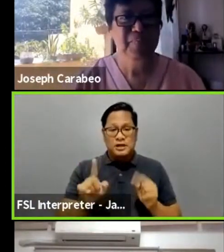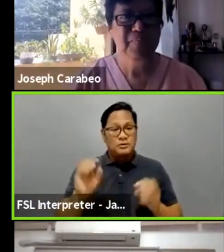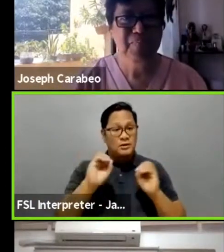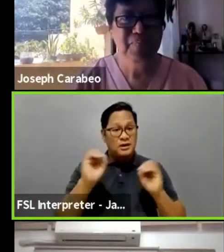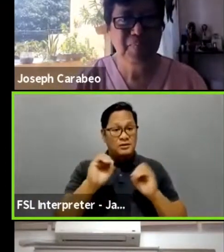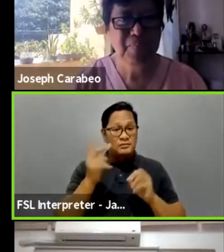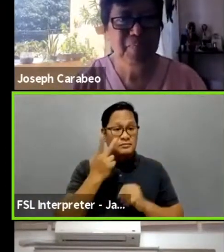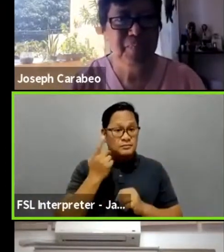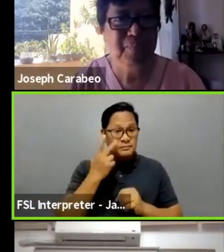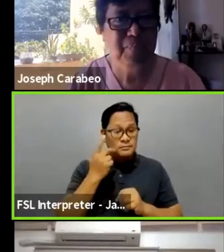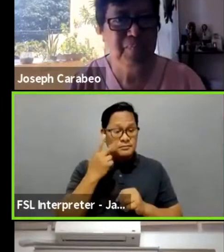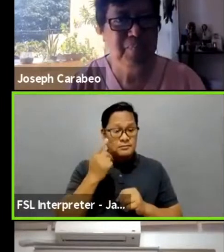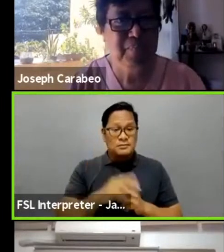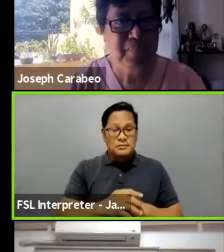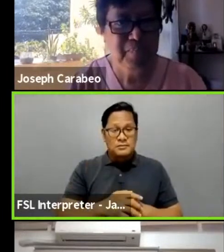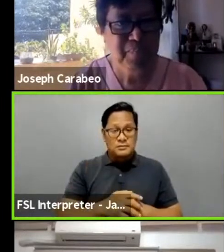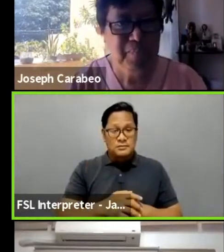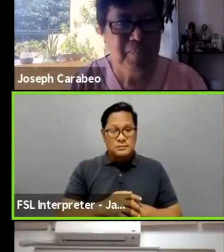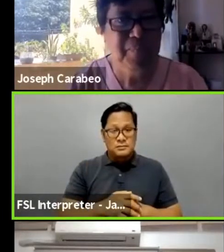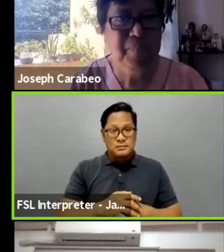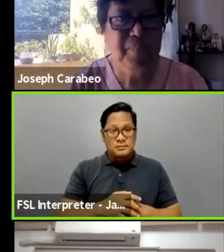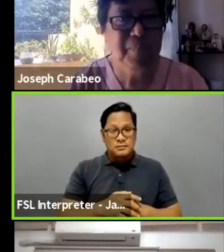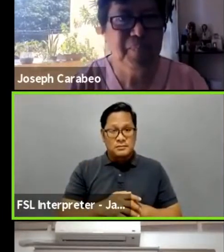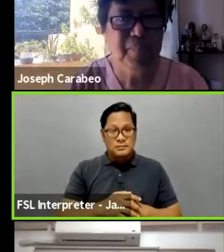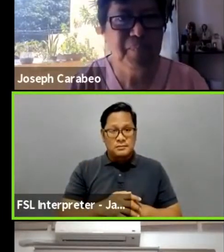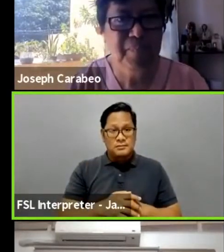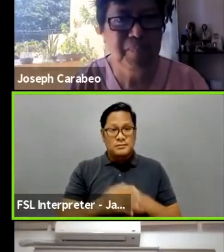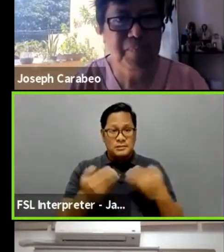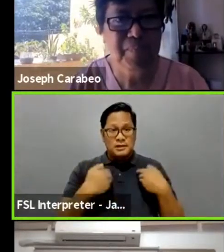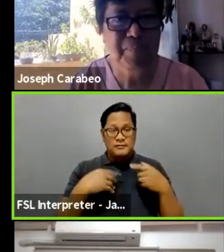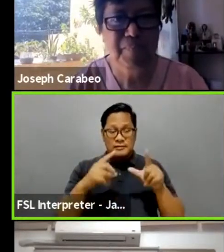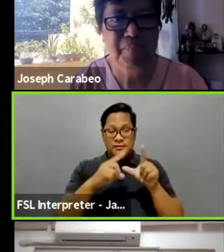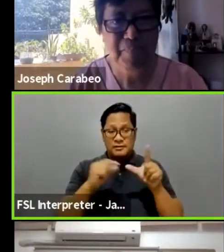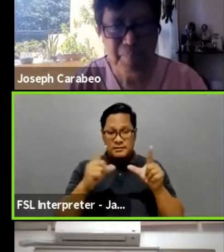nakitang, ipa-flash ba ang links dito?